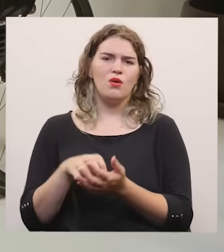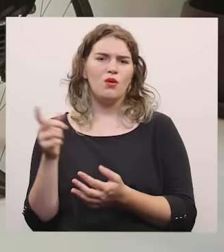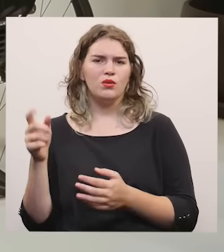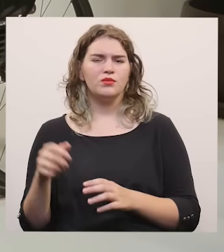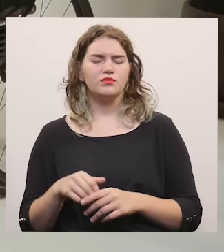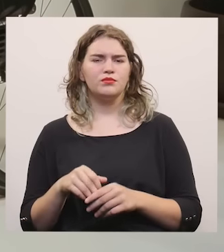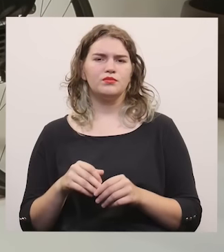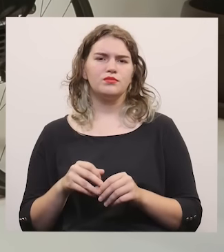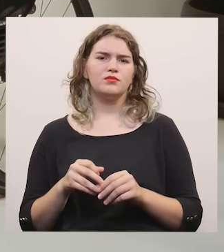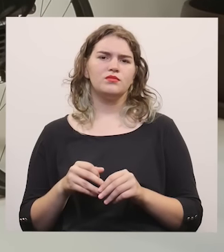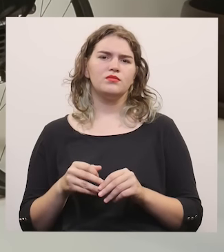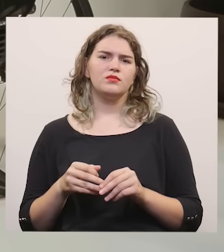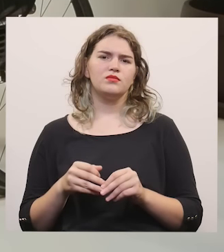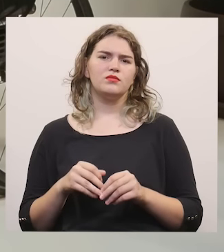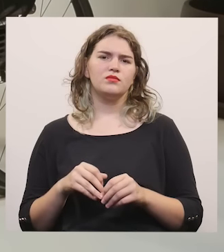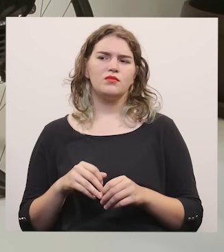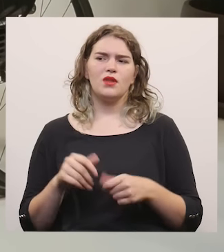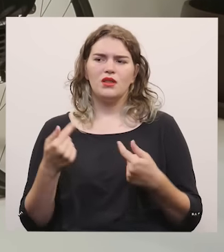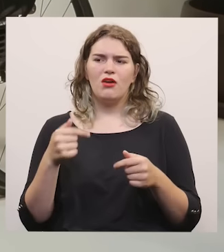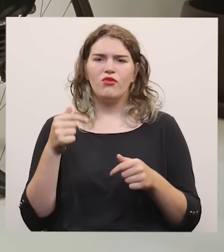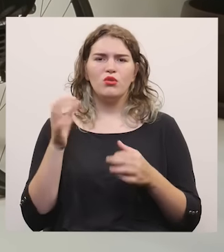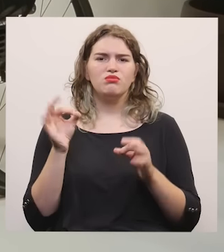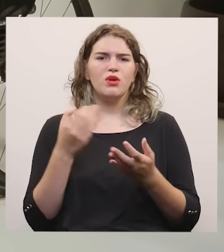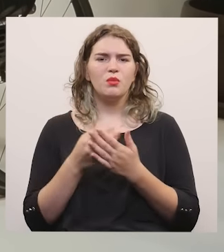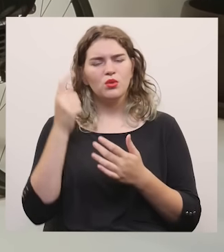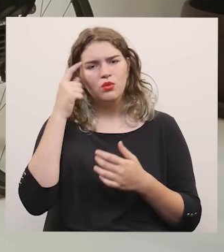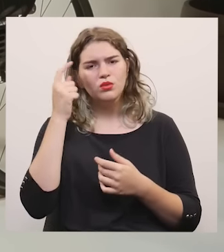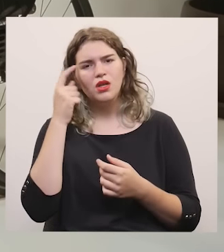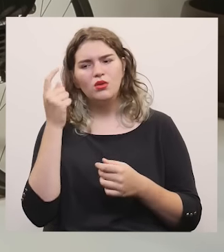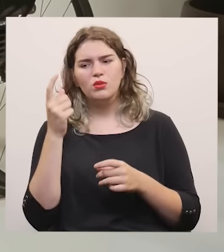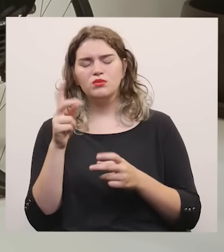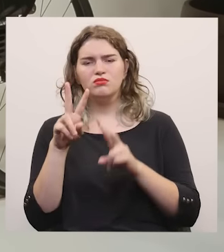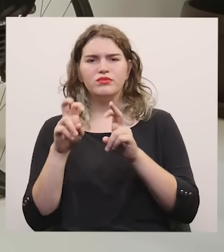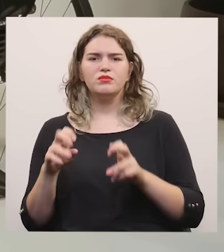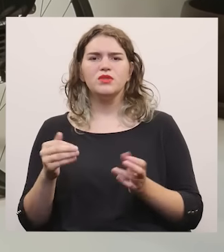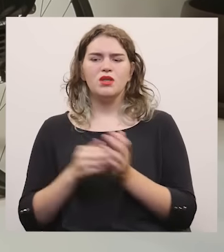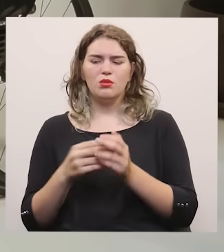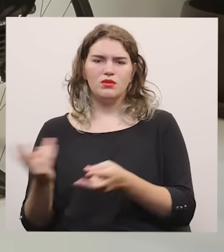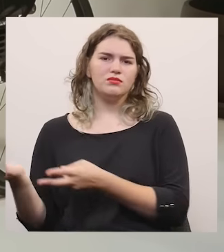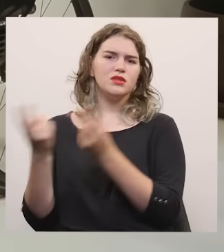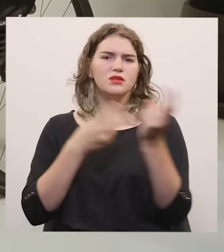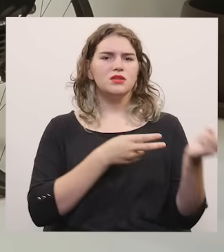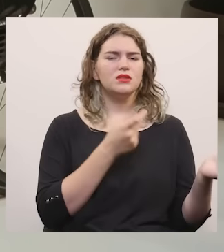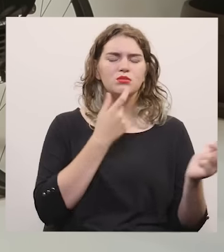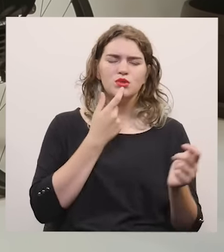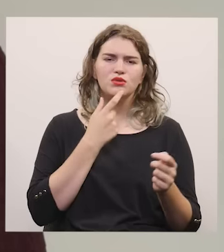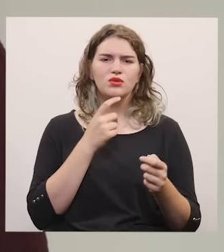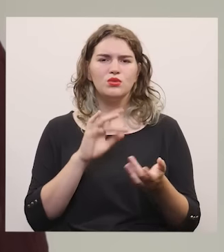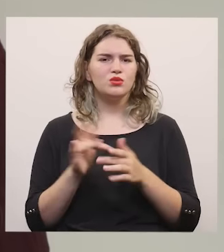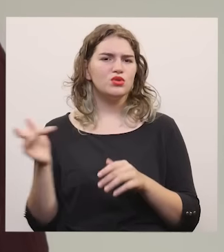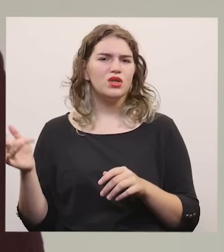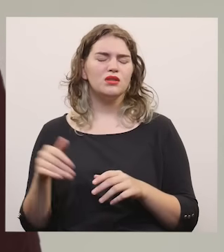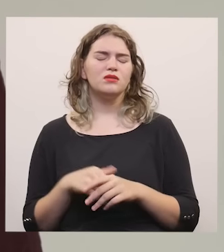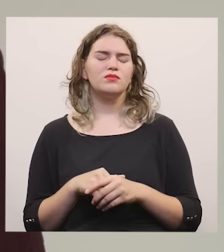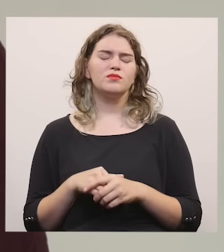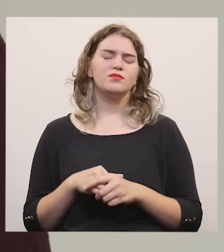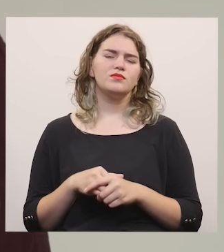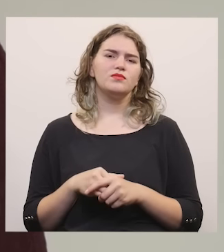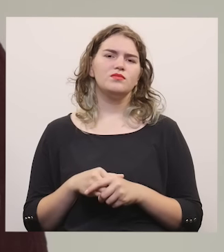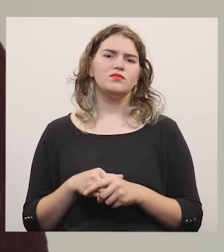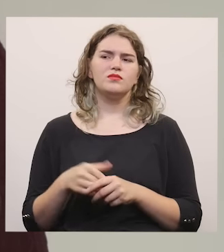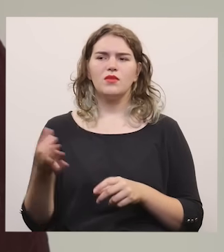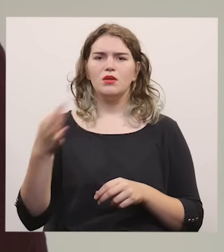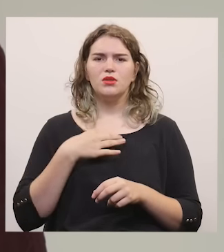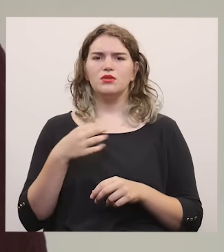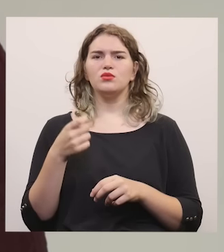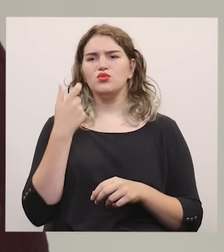la spitalul din Caransebeș. Nu aveau neurologi specializați, nu știu exact care a fost situația și trebuia să fie transportat la Timișoara de urgență.